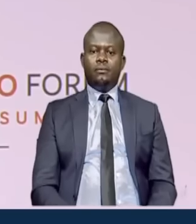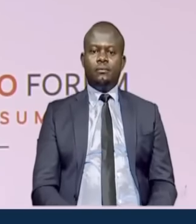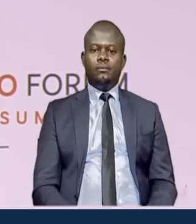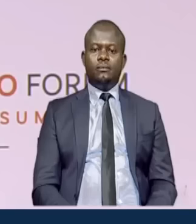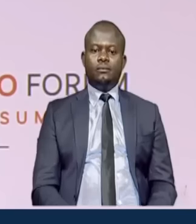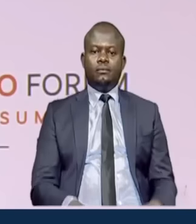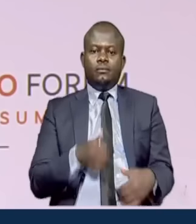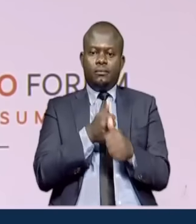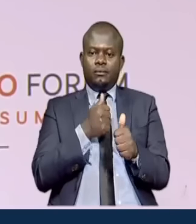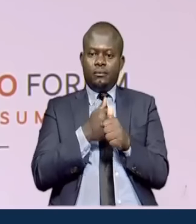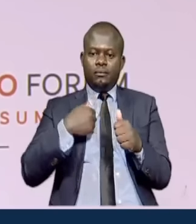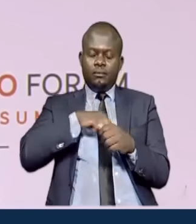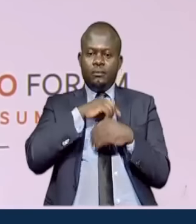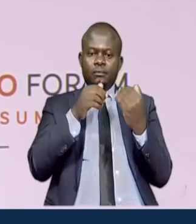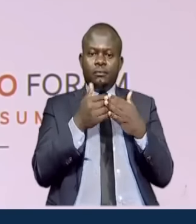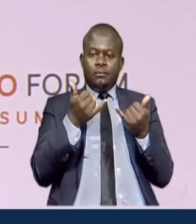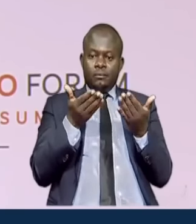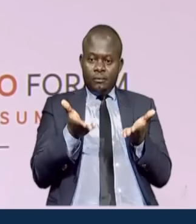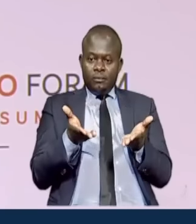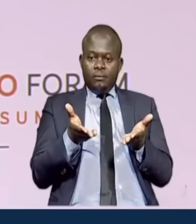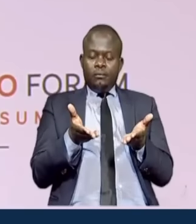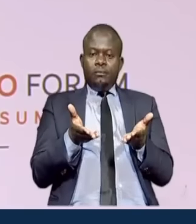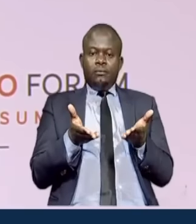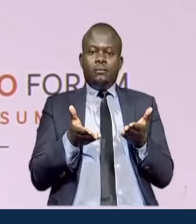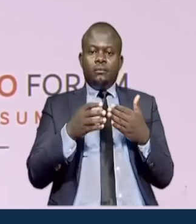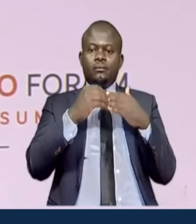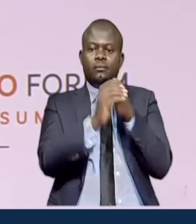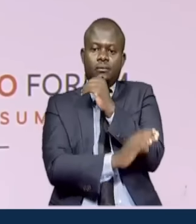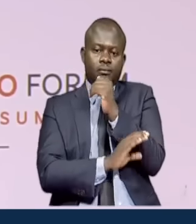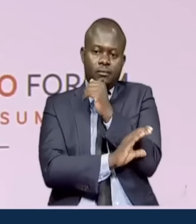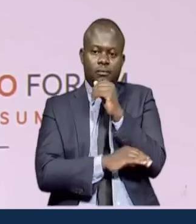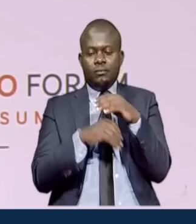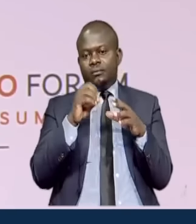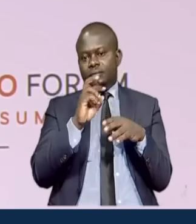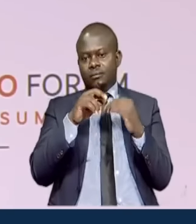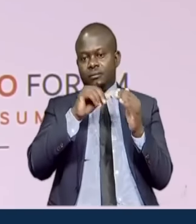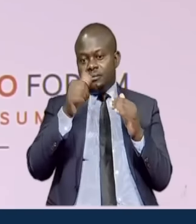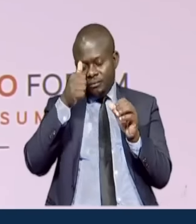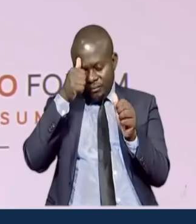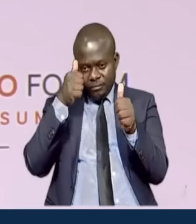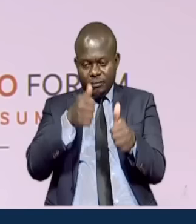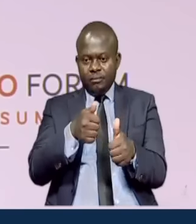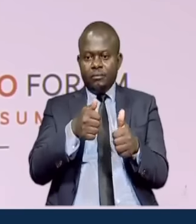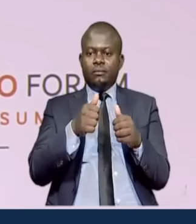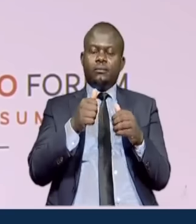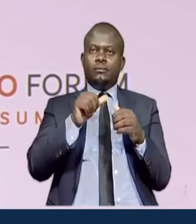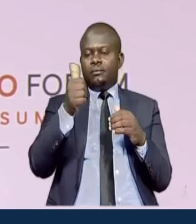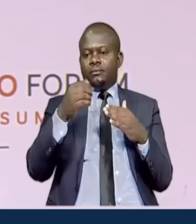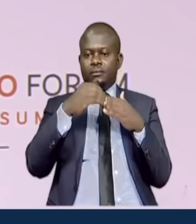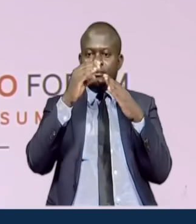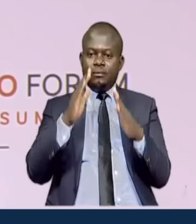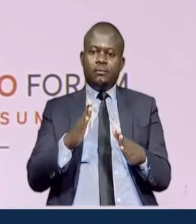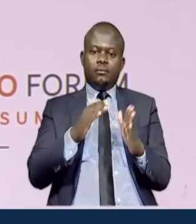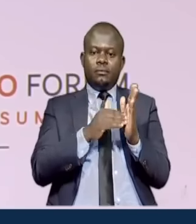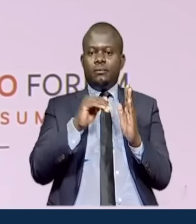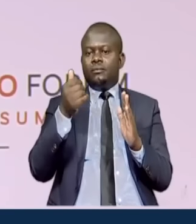buri wese muri twe yaba uri hano abakuru b'ibihugu cyangwa badukurikiye abandi bayobozi